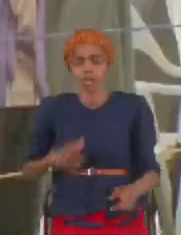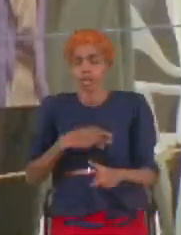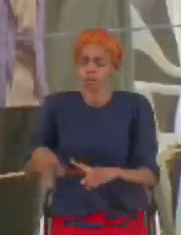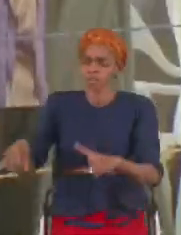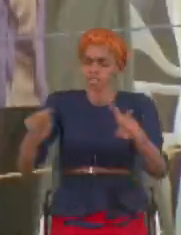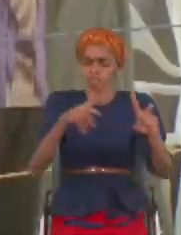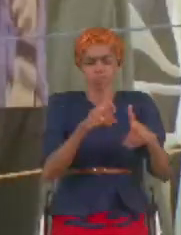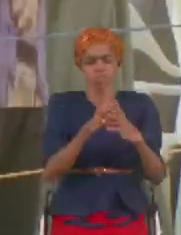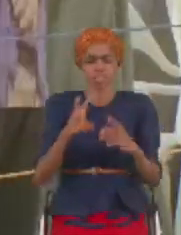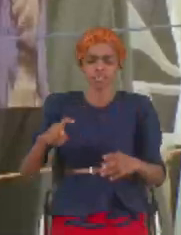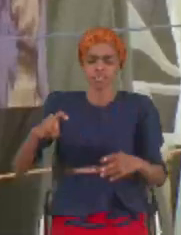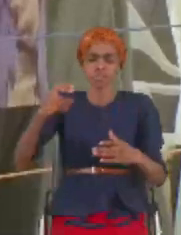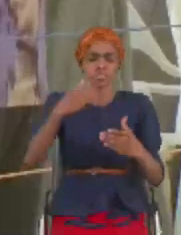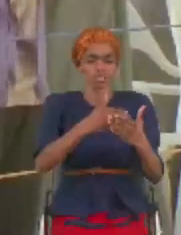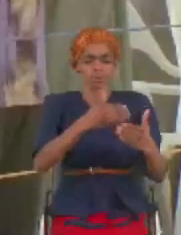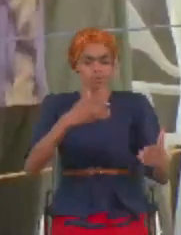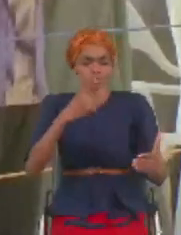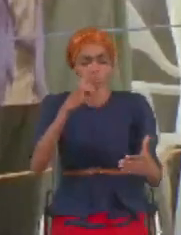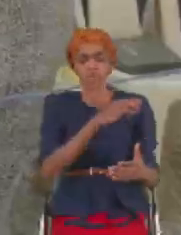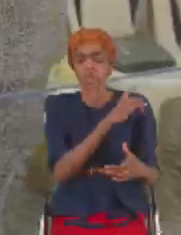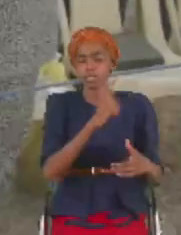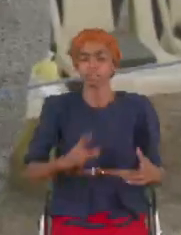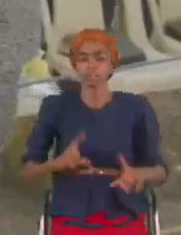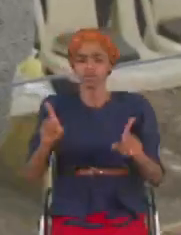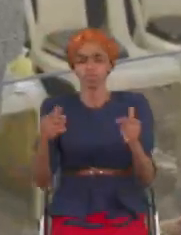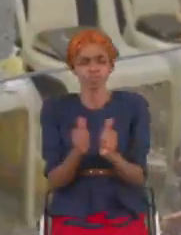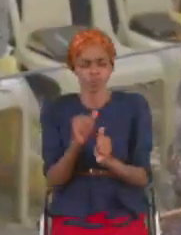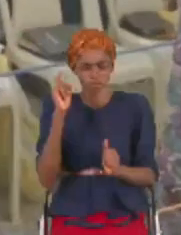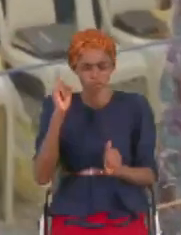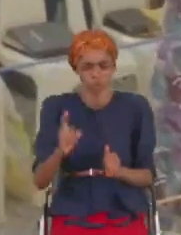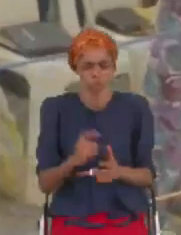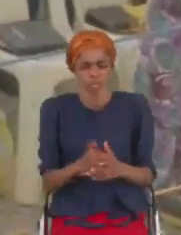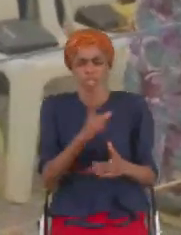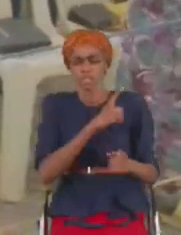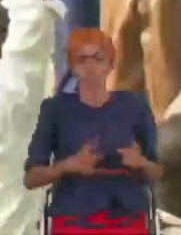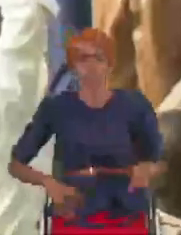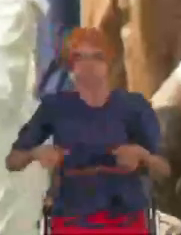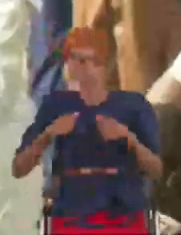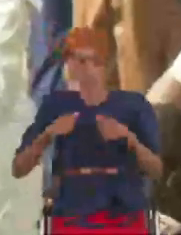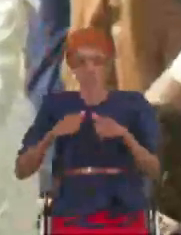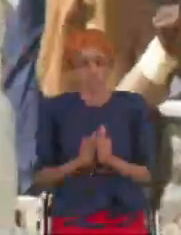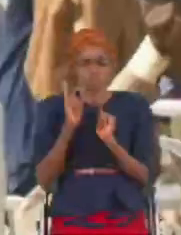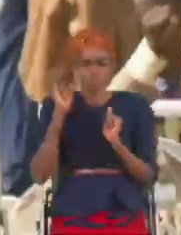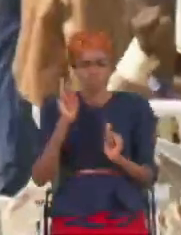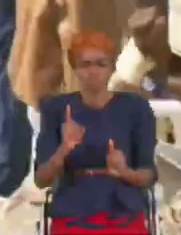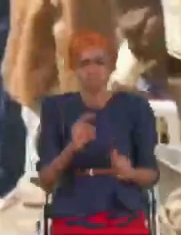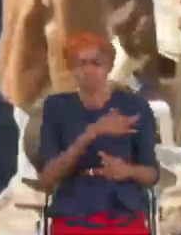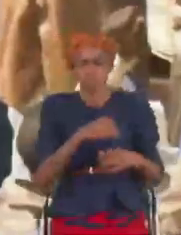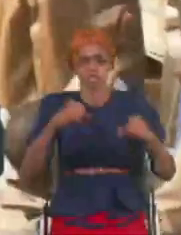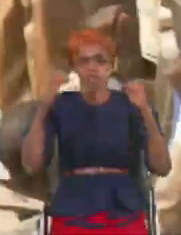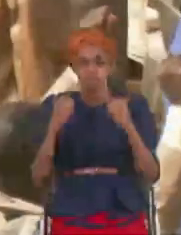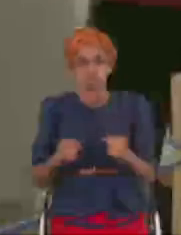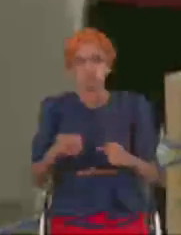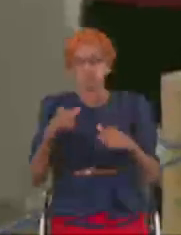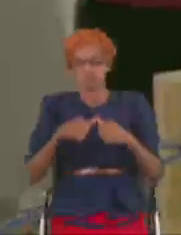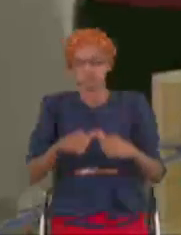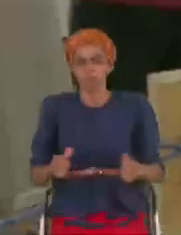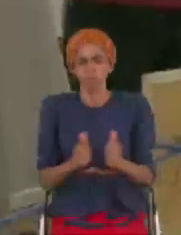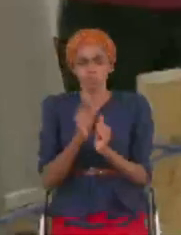regarde le voyage devant toi jaillir avec toi le seigneur est avec toi sa force soit avec